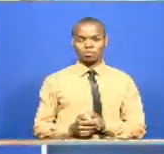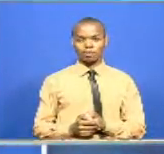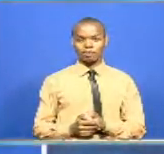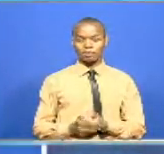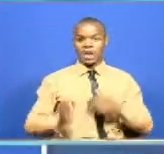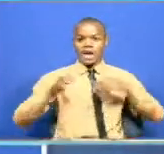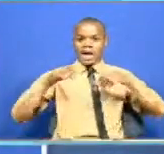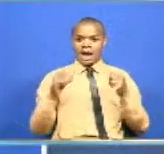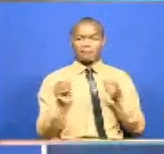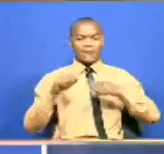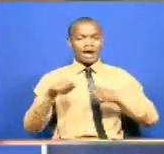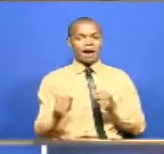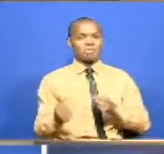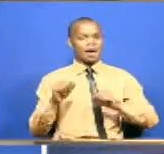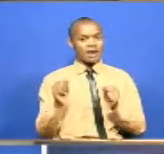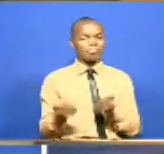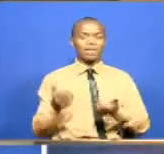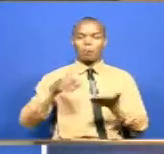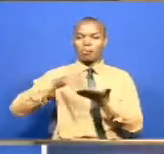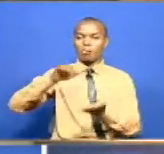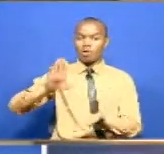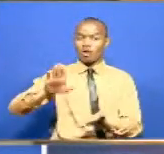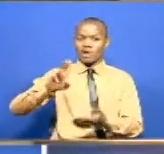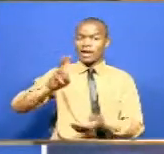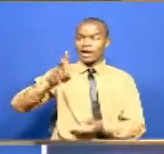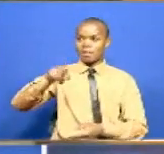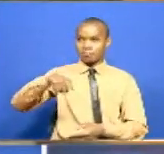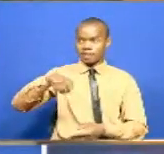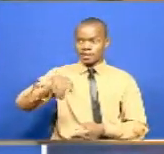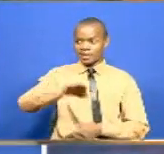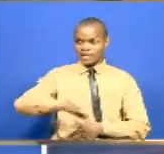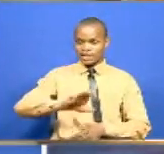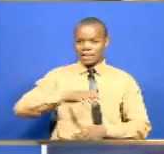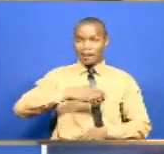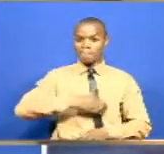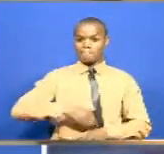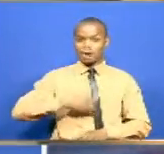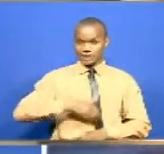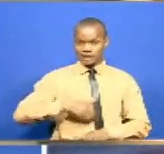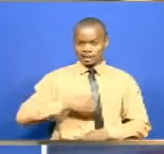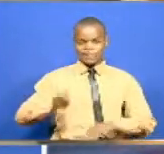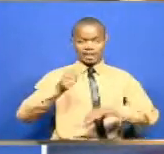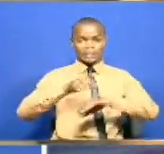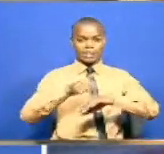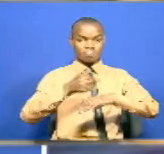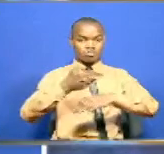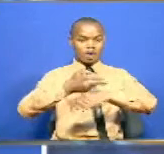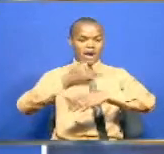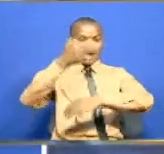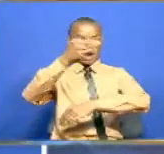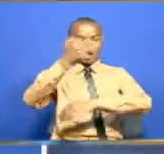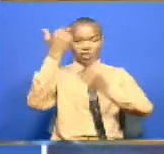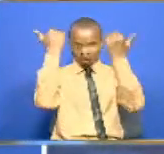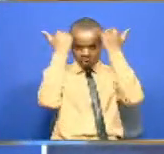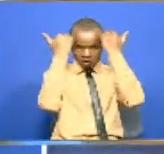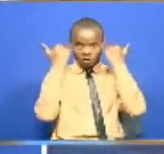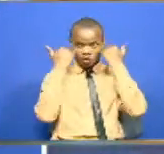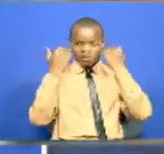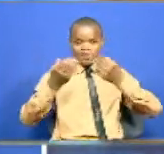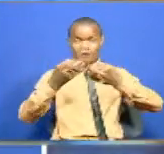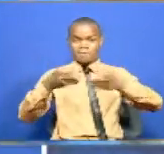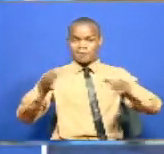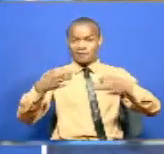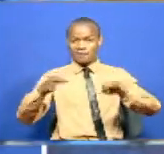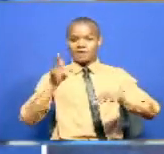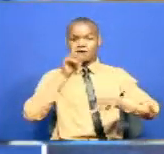Ilikuwa furaha kubwa kwa mbunge wa Malindi Aisha Jumwa baada ya Mahakama Kuu ya Mombasa kumwachilia mzi wake kwa